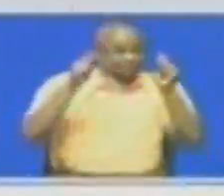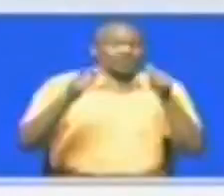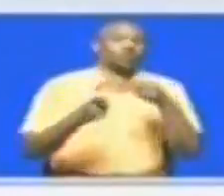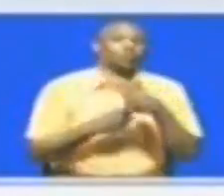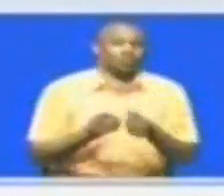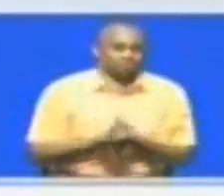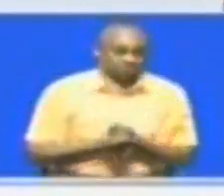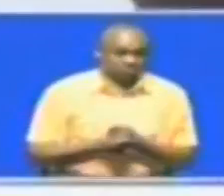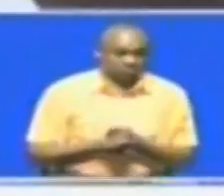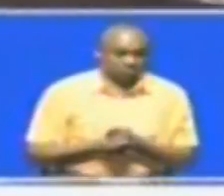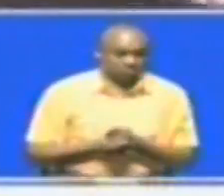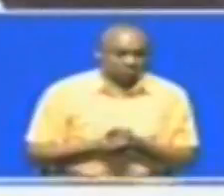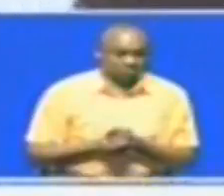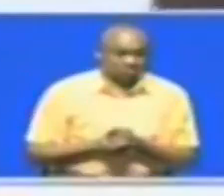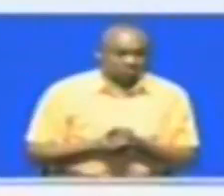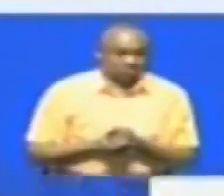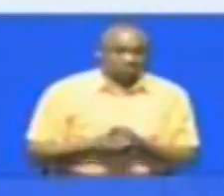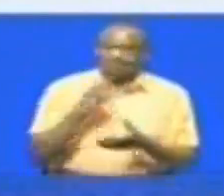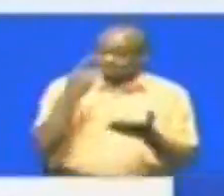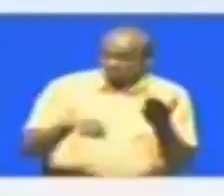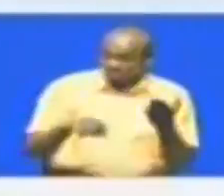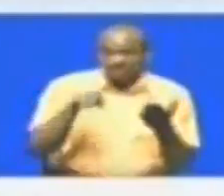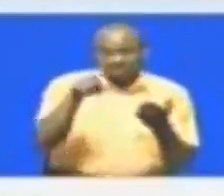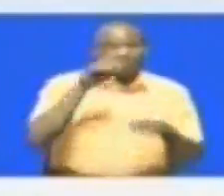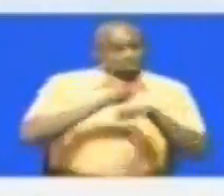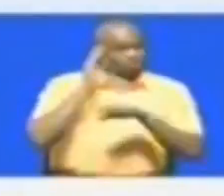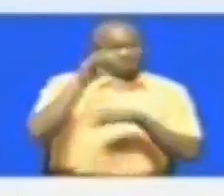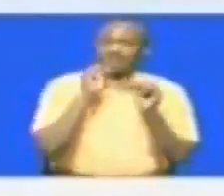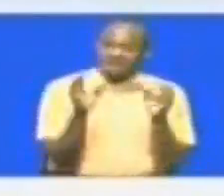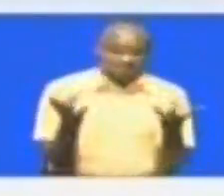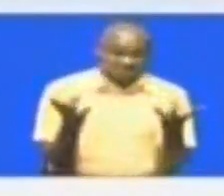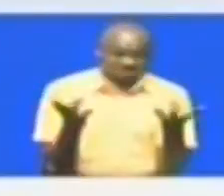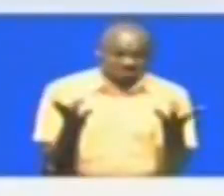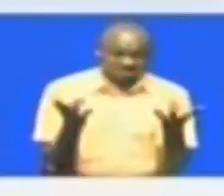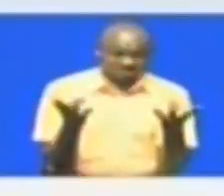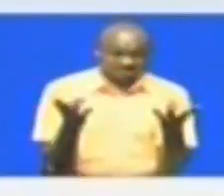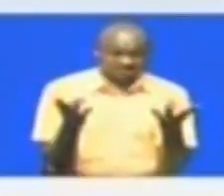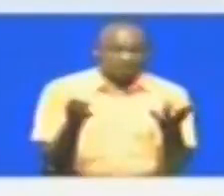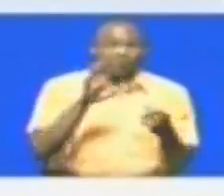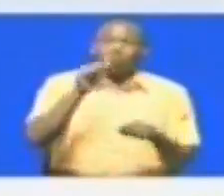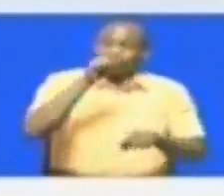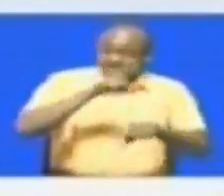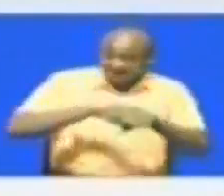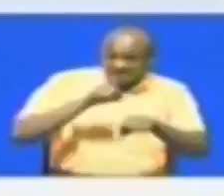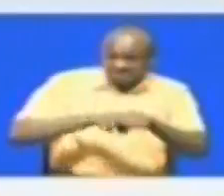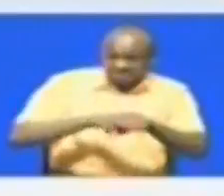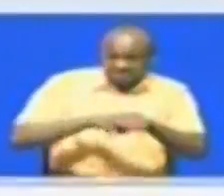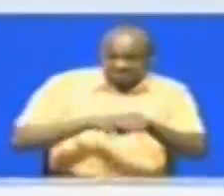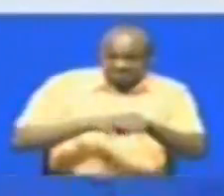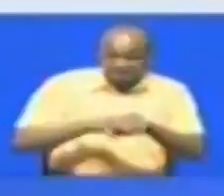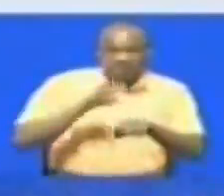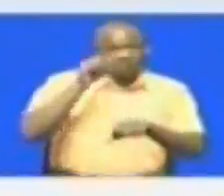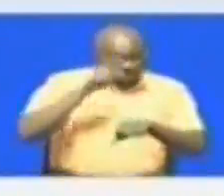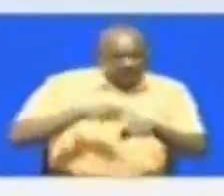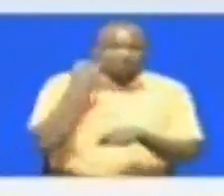We've done our local arrangement. I can call this a goodwill because since the time of outbreak, I've tried